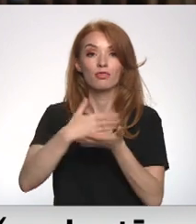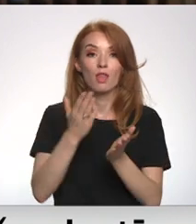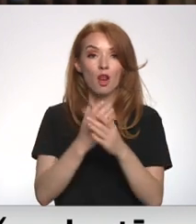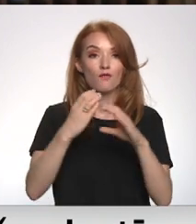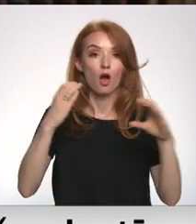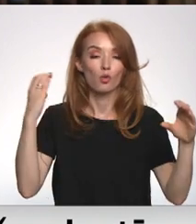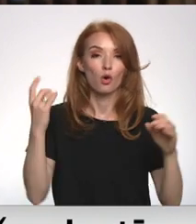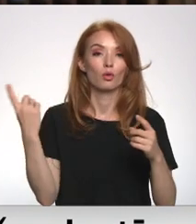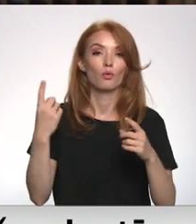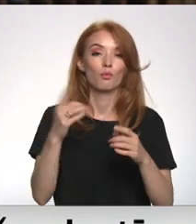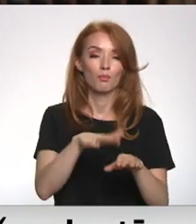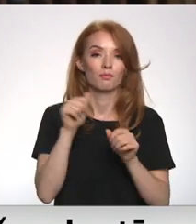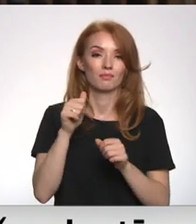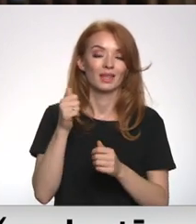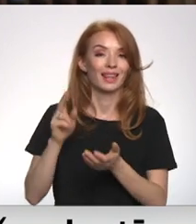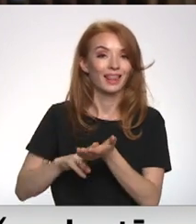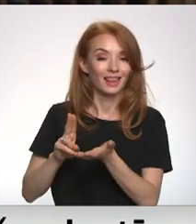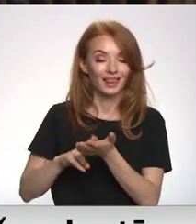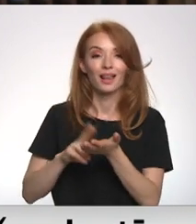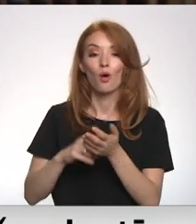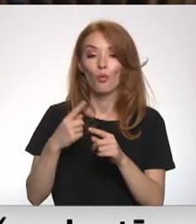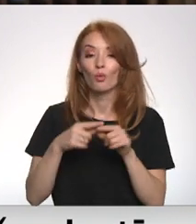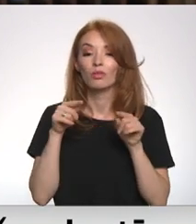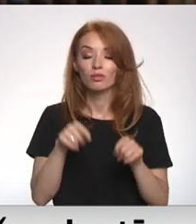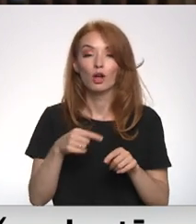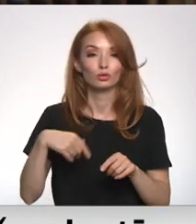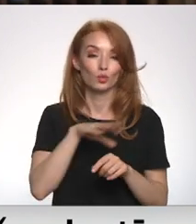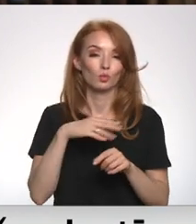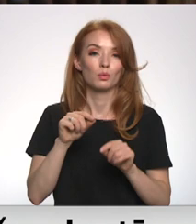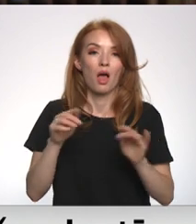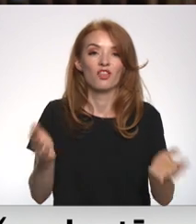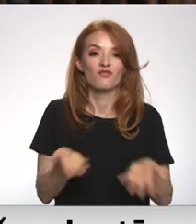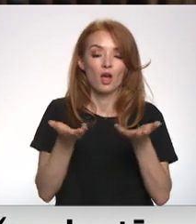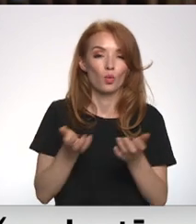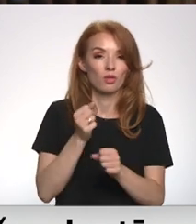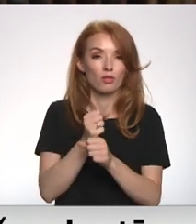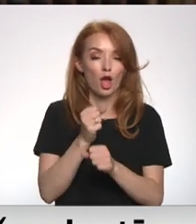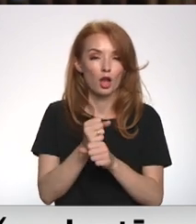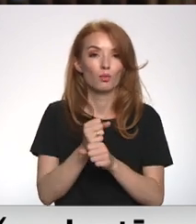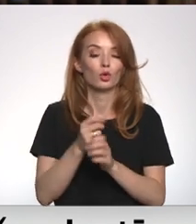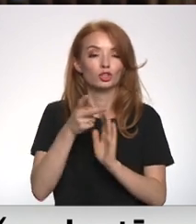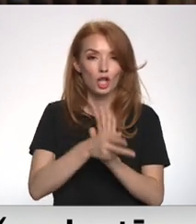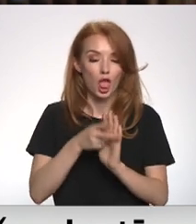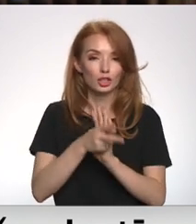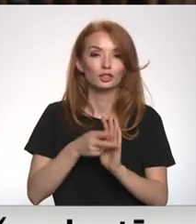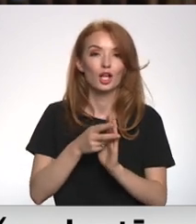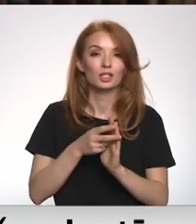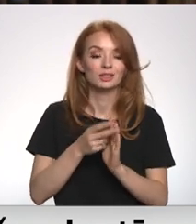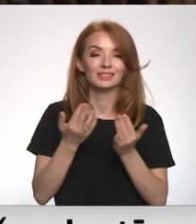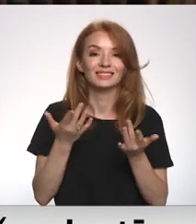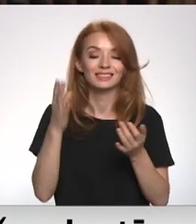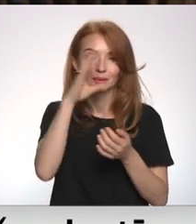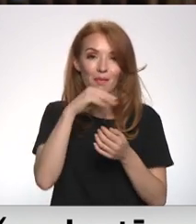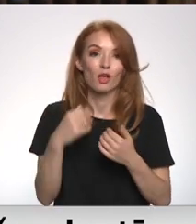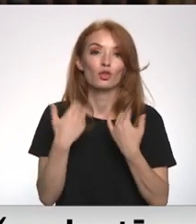viņi ir paņēmuši savā īrē, un tas mūs atvieglo darbu. Protams, dzelzceļš savu iespēju robežās mums